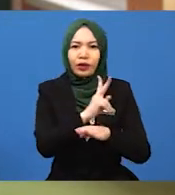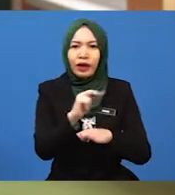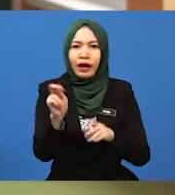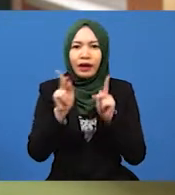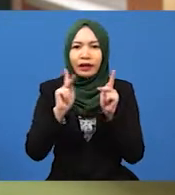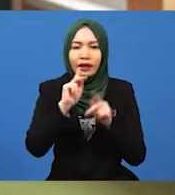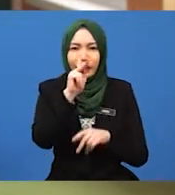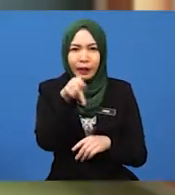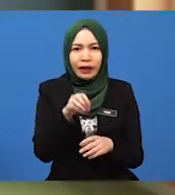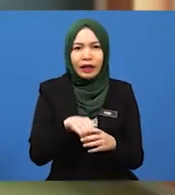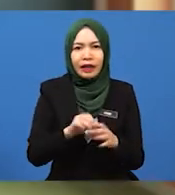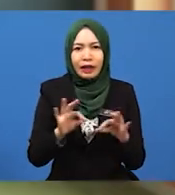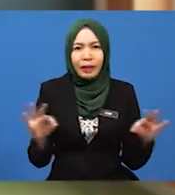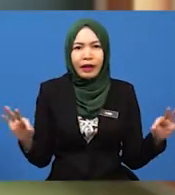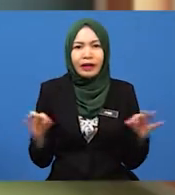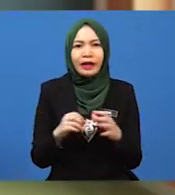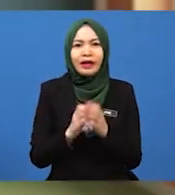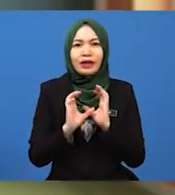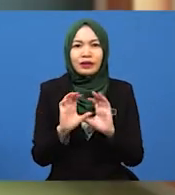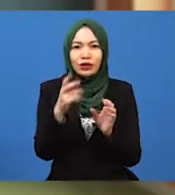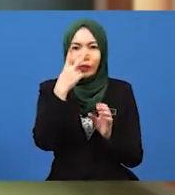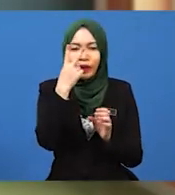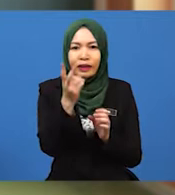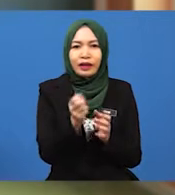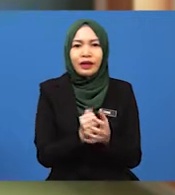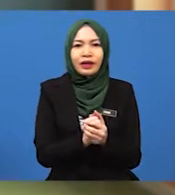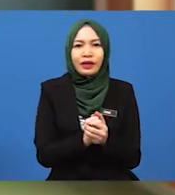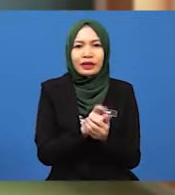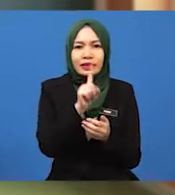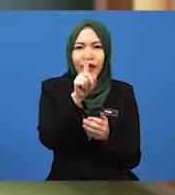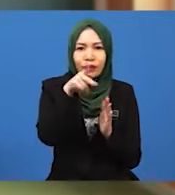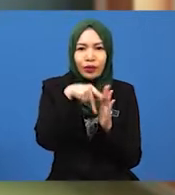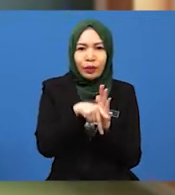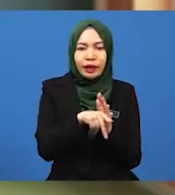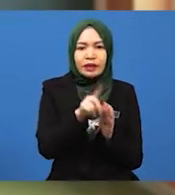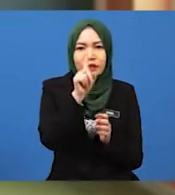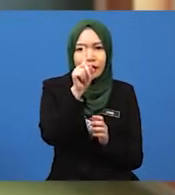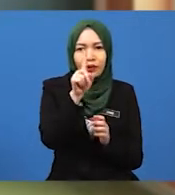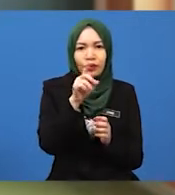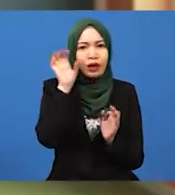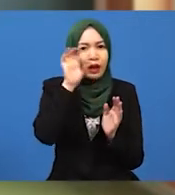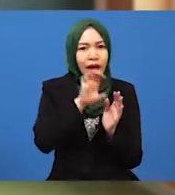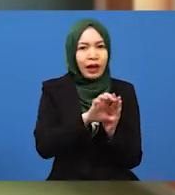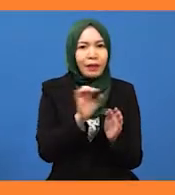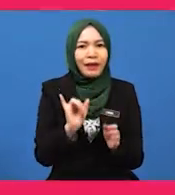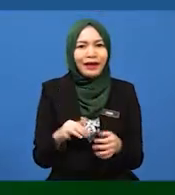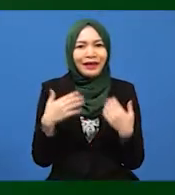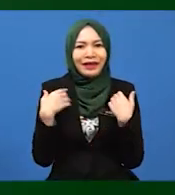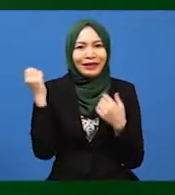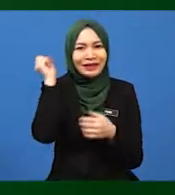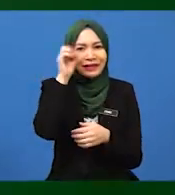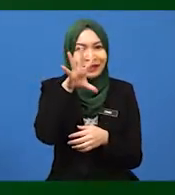perintah dalam ayat. Cuba perhatikan satu persatu gambar yang terpapar di skrin.